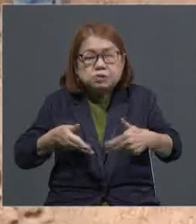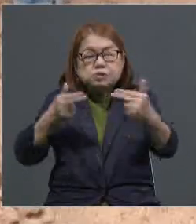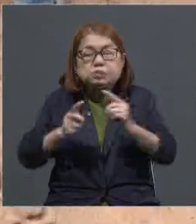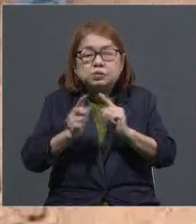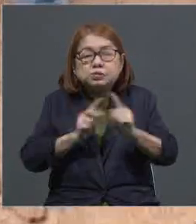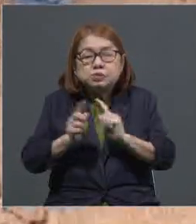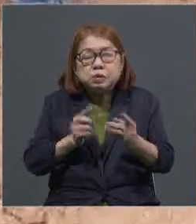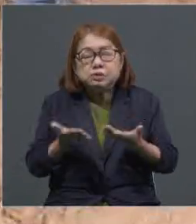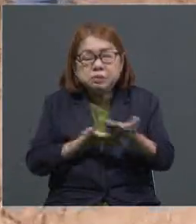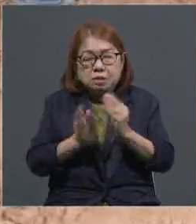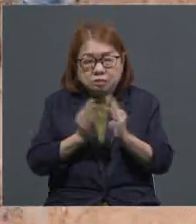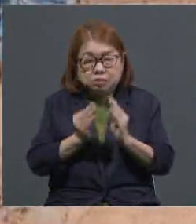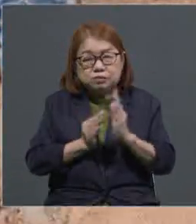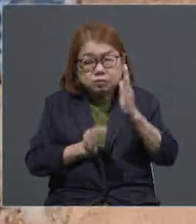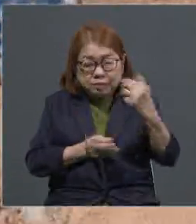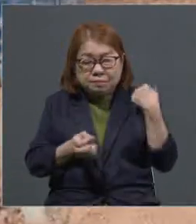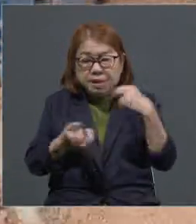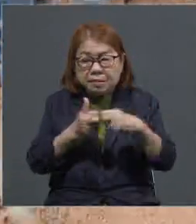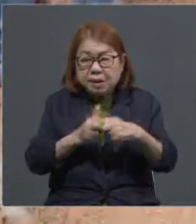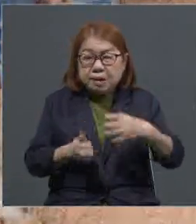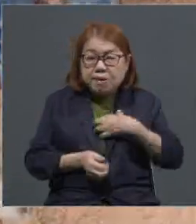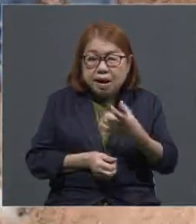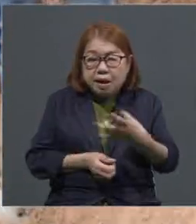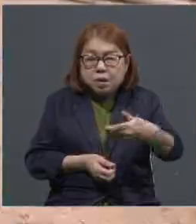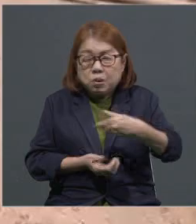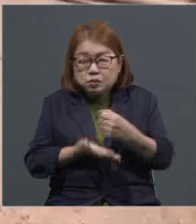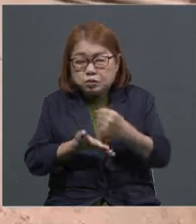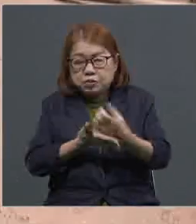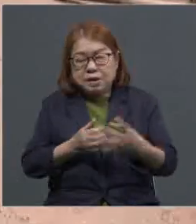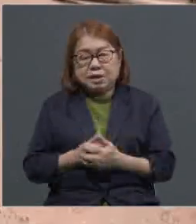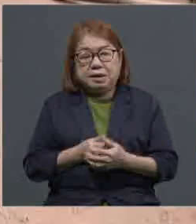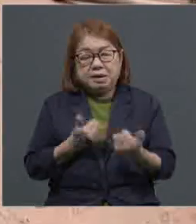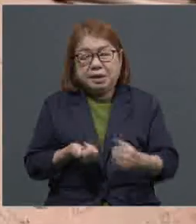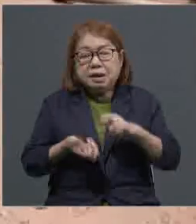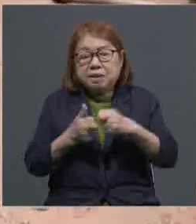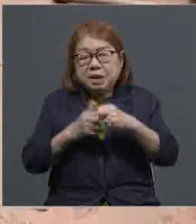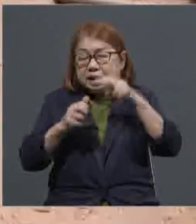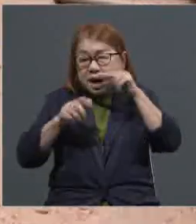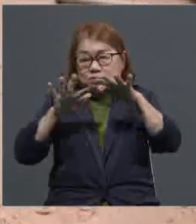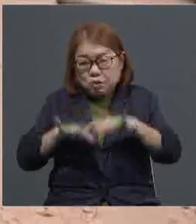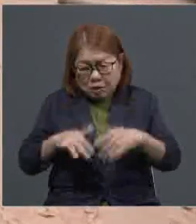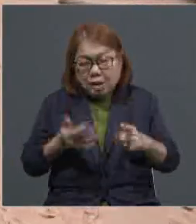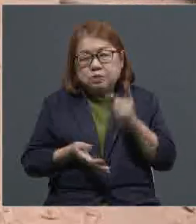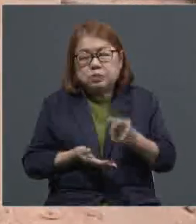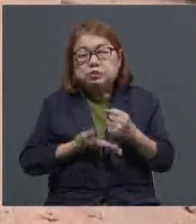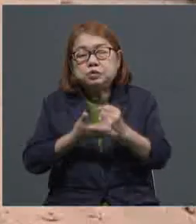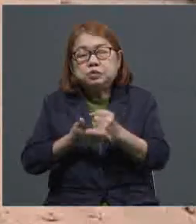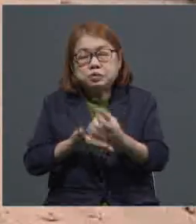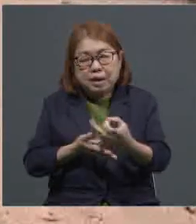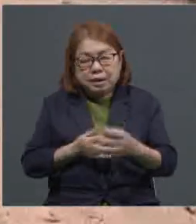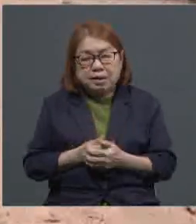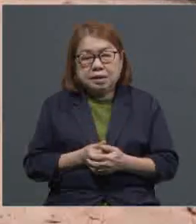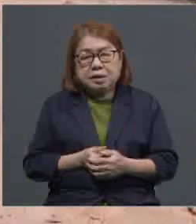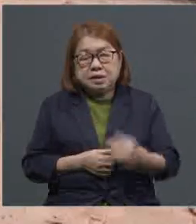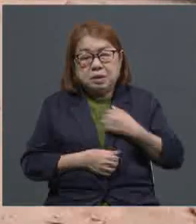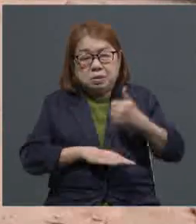ที่มีความต้องการเข้ามารวมถึงคุยไปถึงความช่วยเหลือหลังจากที่น้ำลดแล้วด้วยนะฮะนอกจากนี้ผบทบยังสั่งการให้กองทัพ